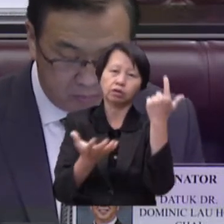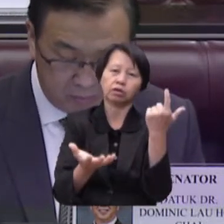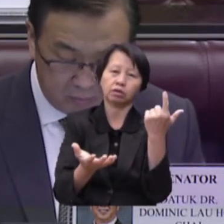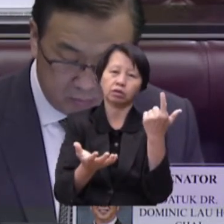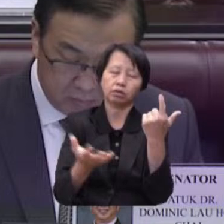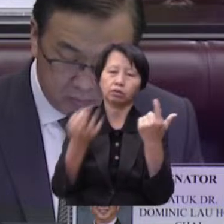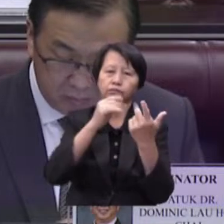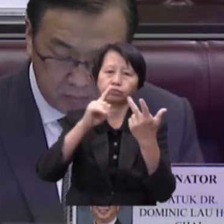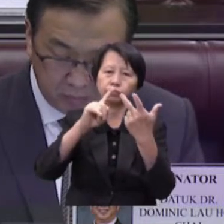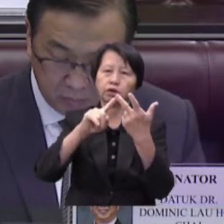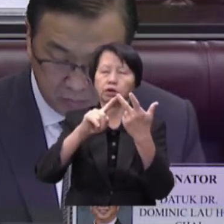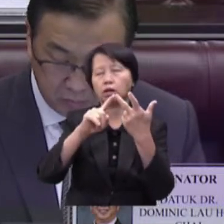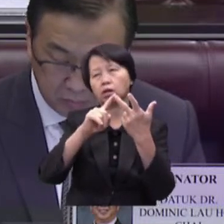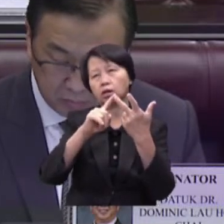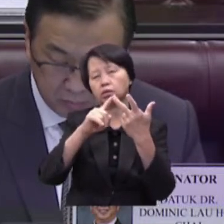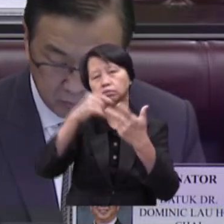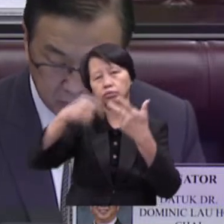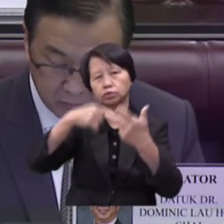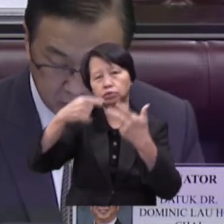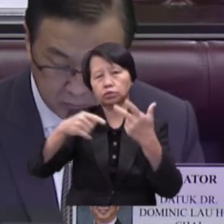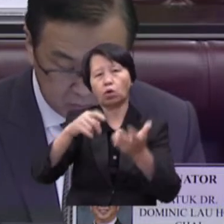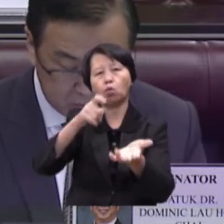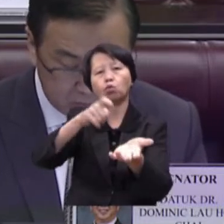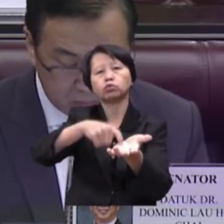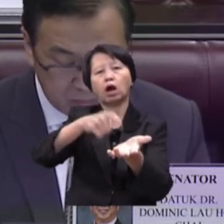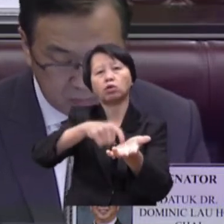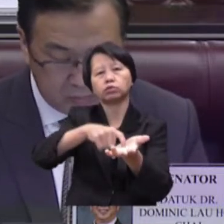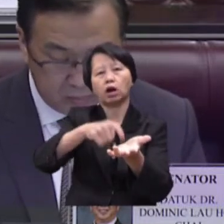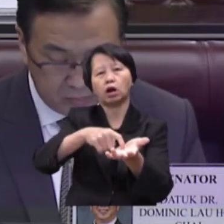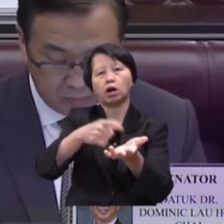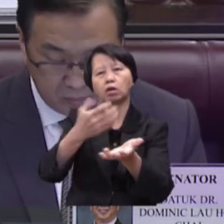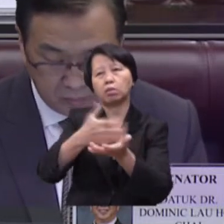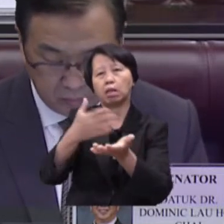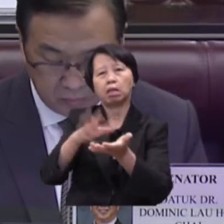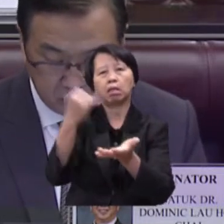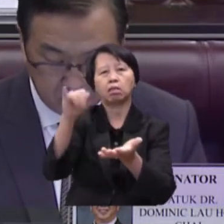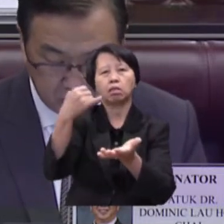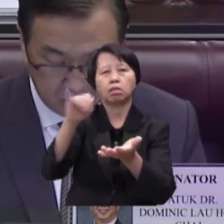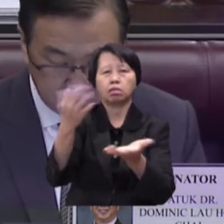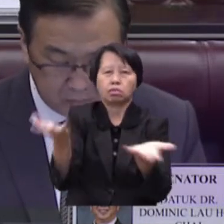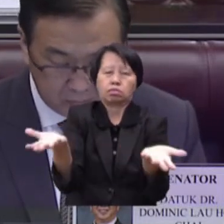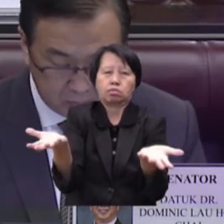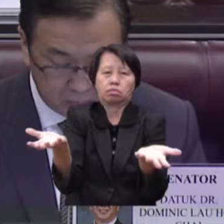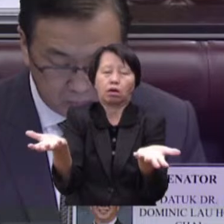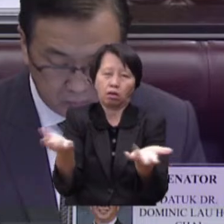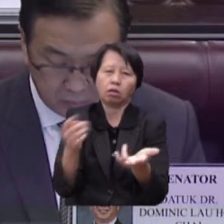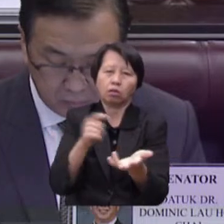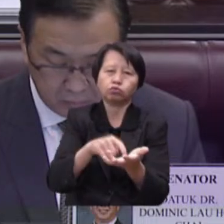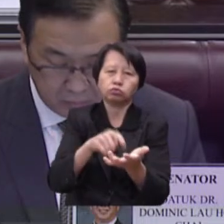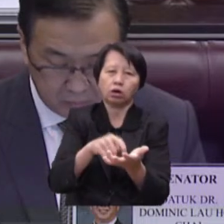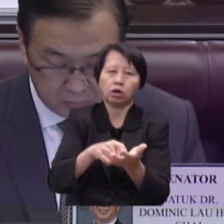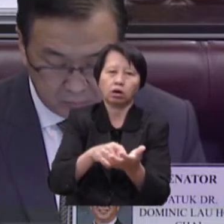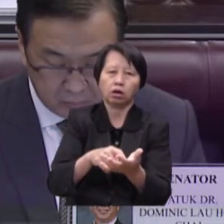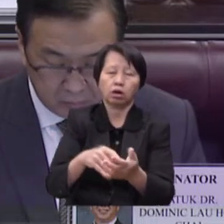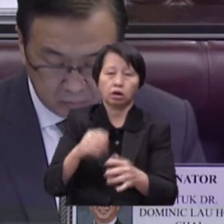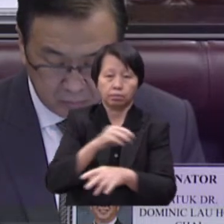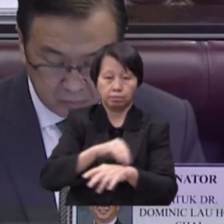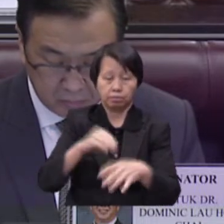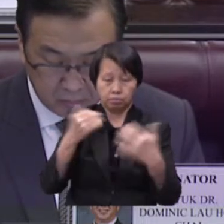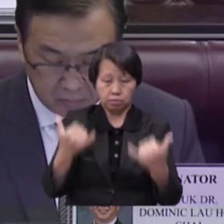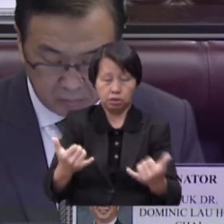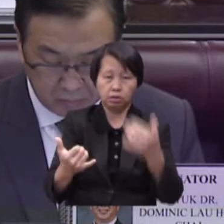dan juga berkenaan dengan hutang dimana transisi yang diperdosa tengok pada masa sekarang